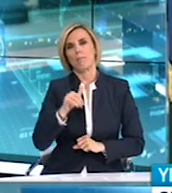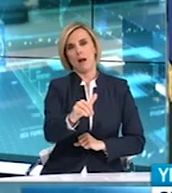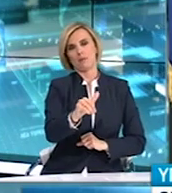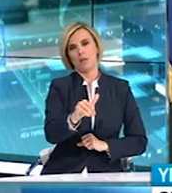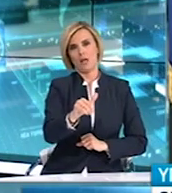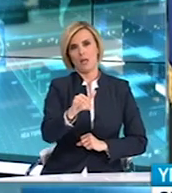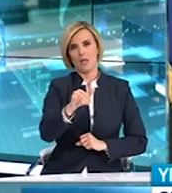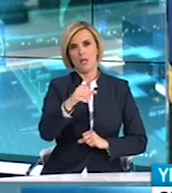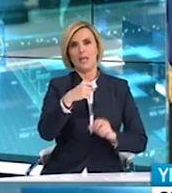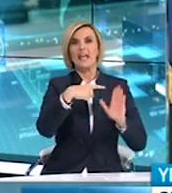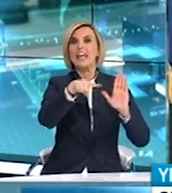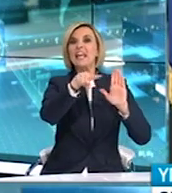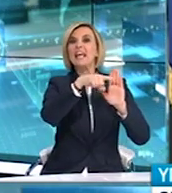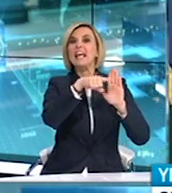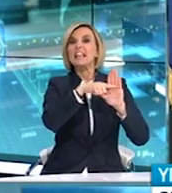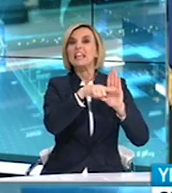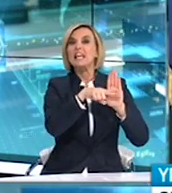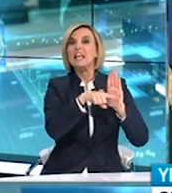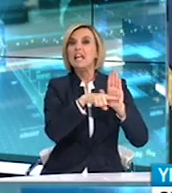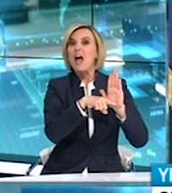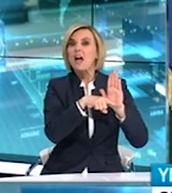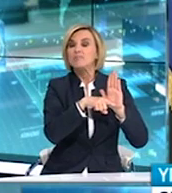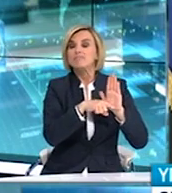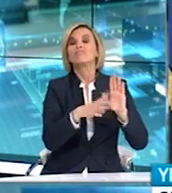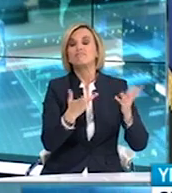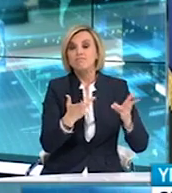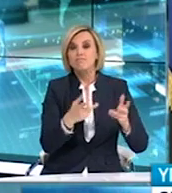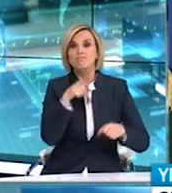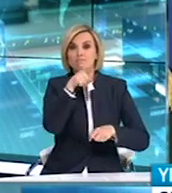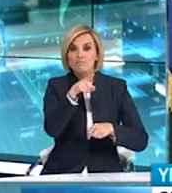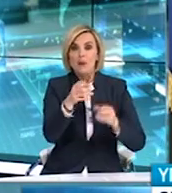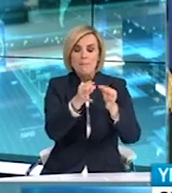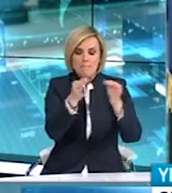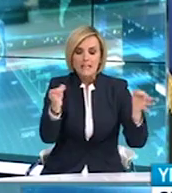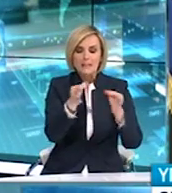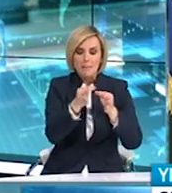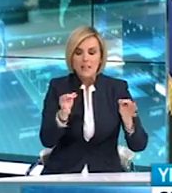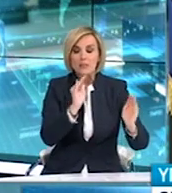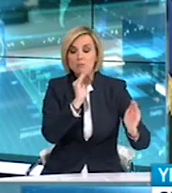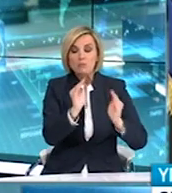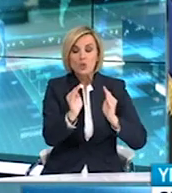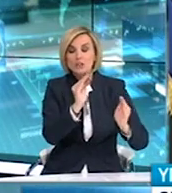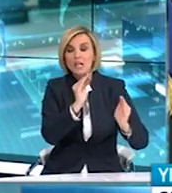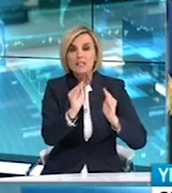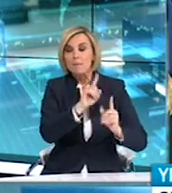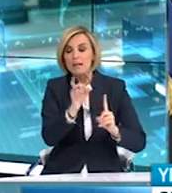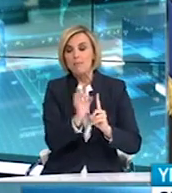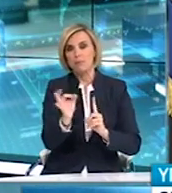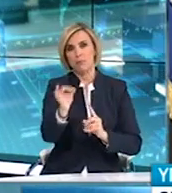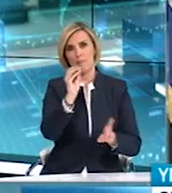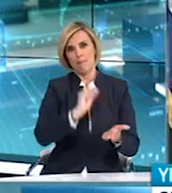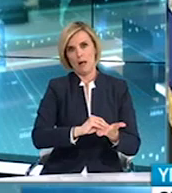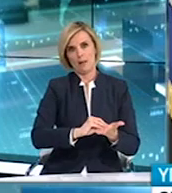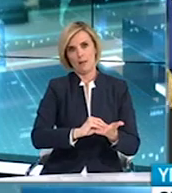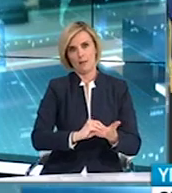κριτήρια ότι ο ασθενής θα είναι άνθρωπος ο οποίος θα τηρήσει τα μέτρα υγιεινής και θα προφυλάξει βέβαια από τη διασπορά στο περιβάλλον του.